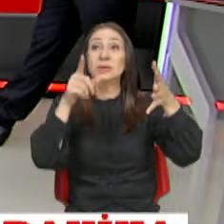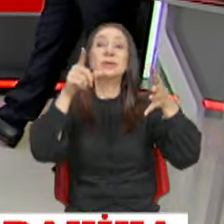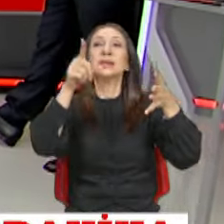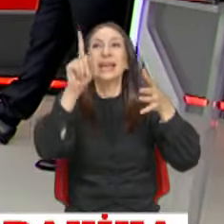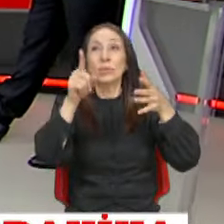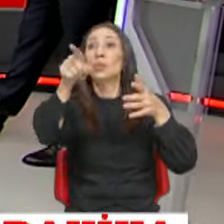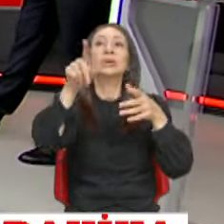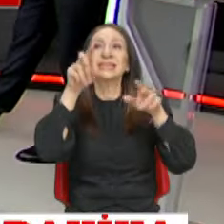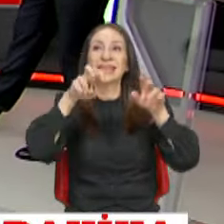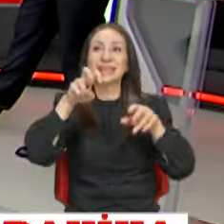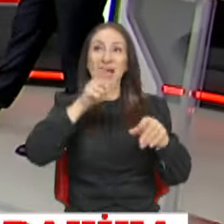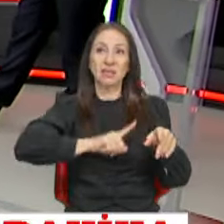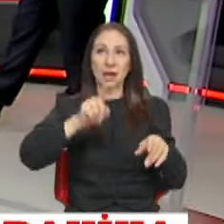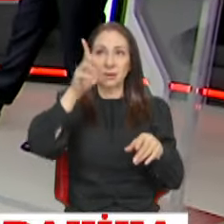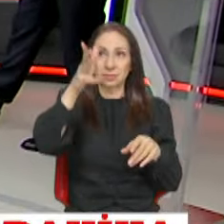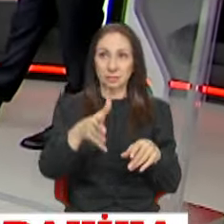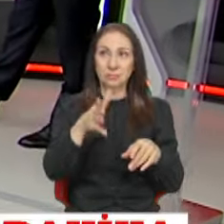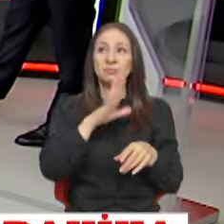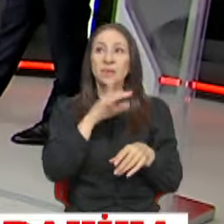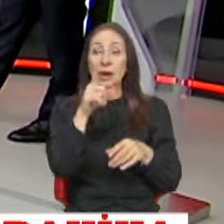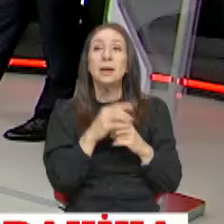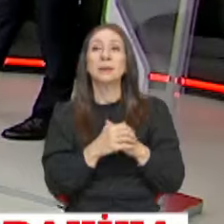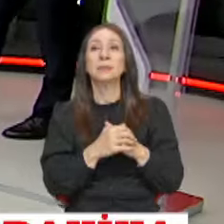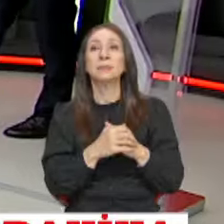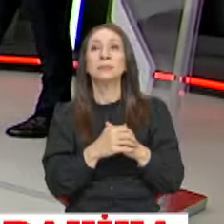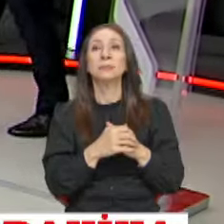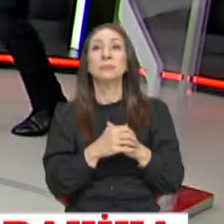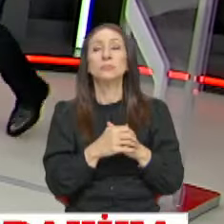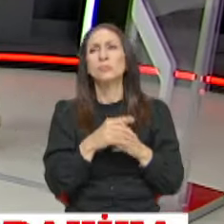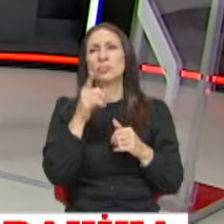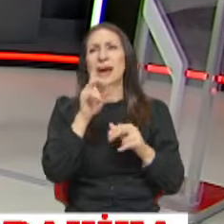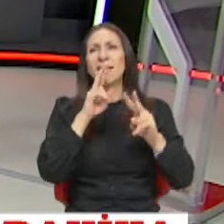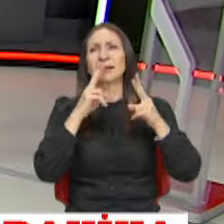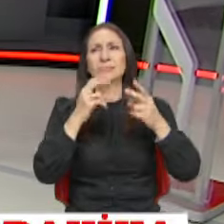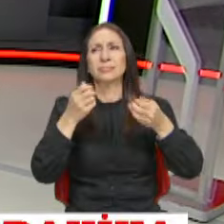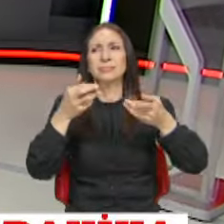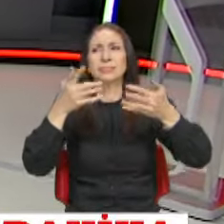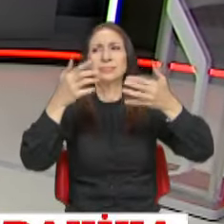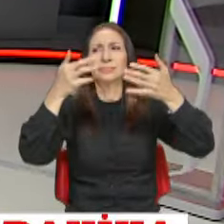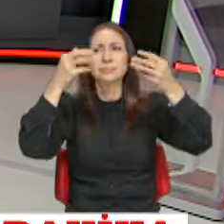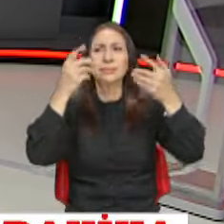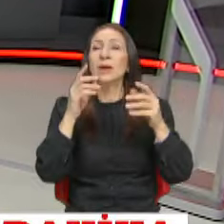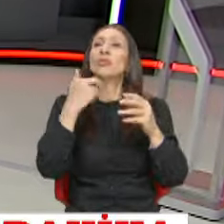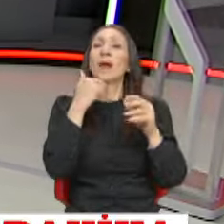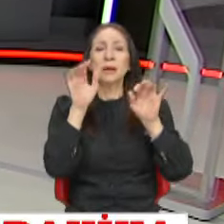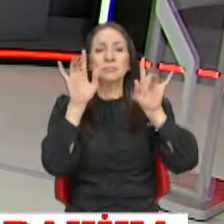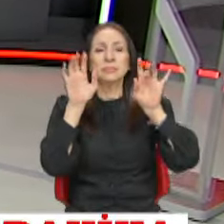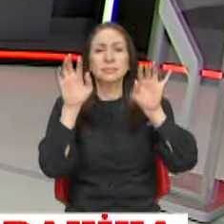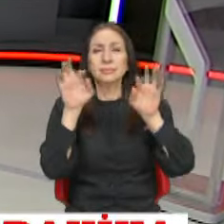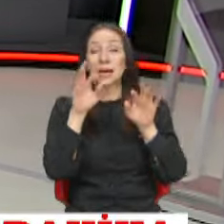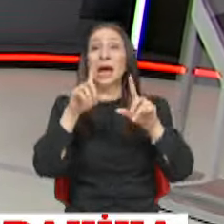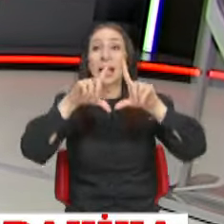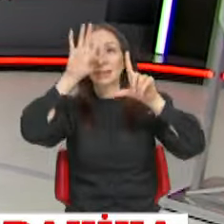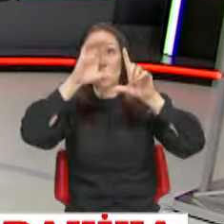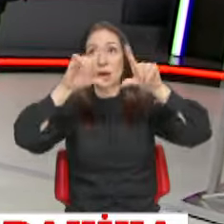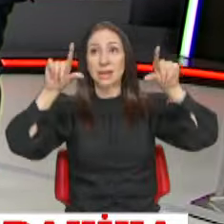burada burada se8 adaylı bir başka tablomuz olacak Ee bunlar renklenecek duracak yarışacak işte şeylerde şimdi haritayı da görelim